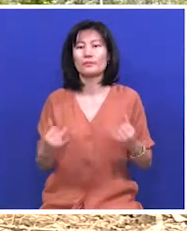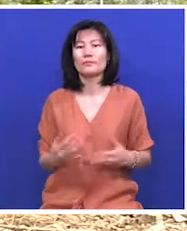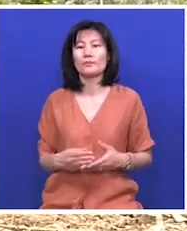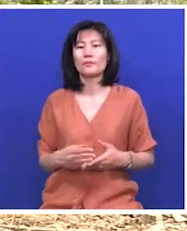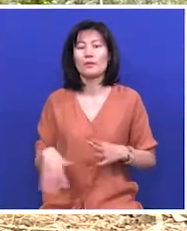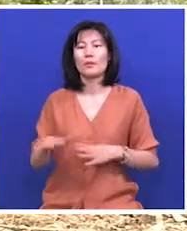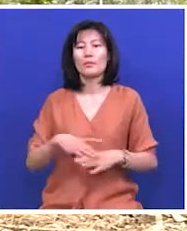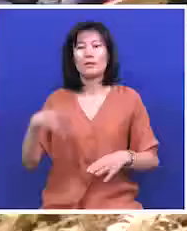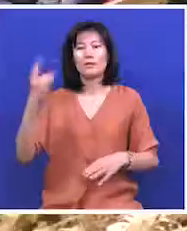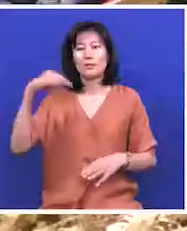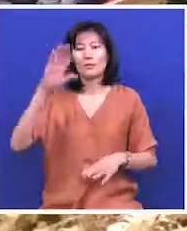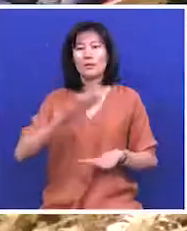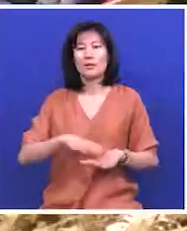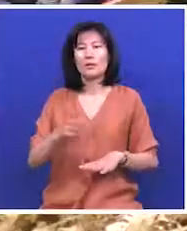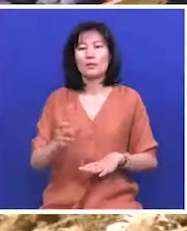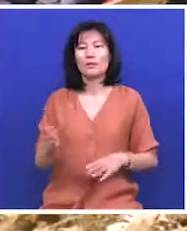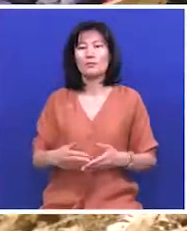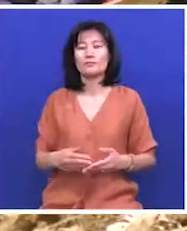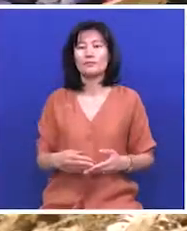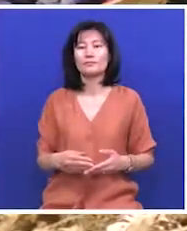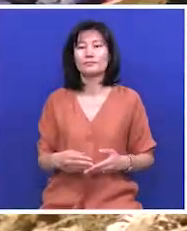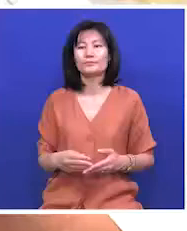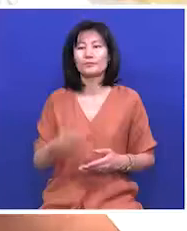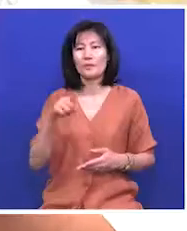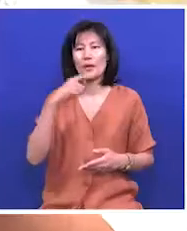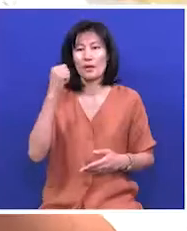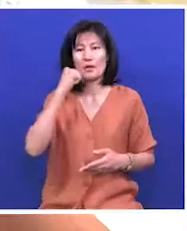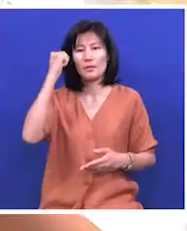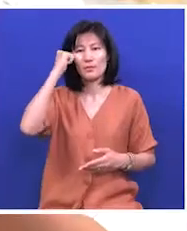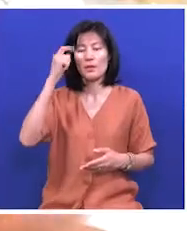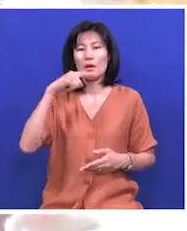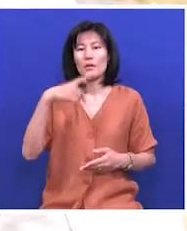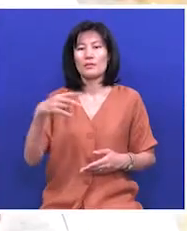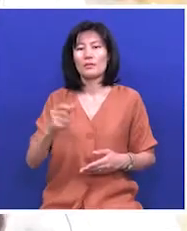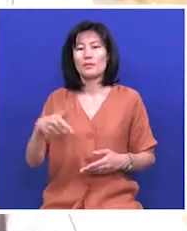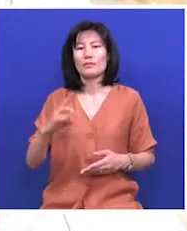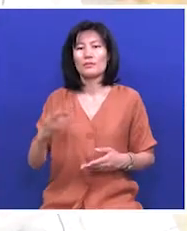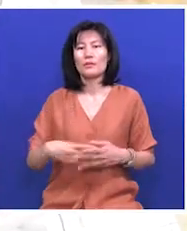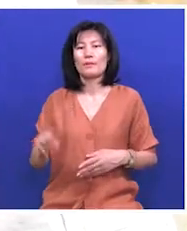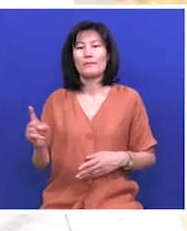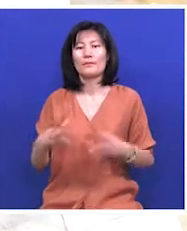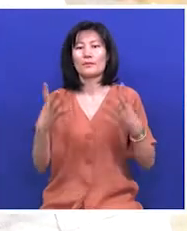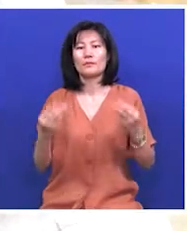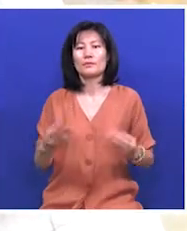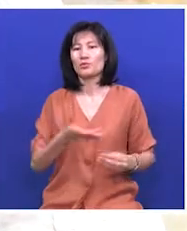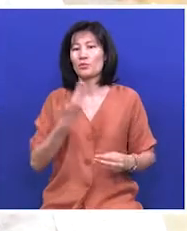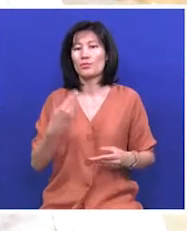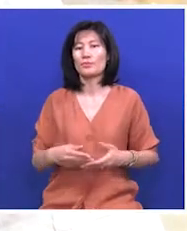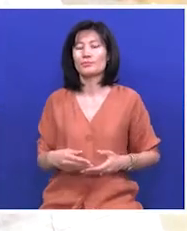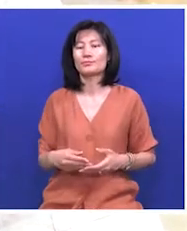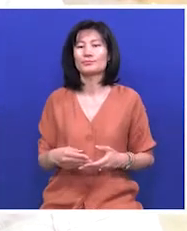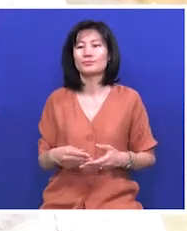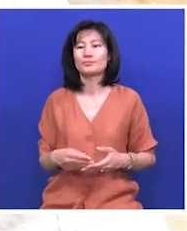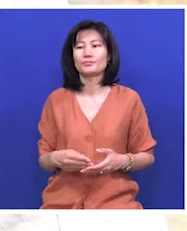мен бүткіл қазақстан халқына өз немімді айтамын рахметімді неге дегенде бір секунд аш